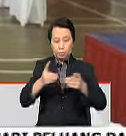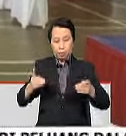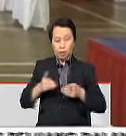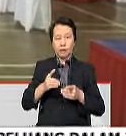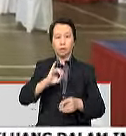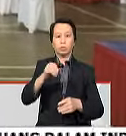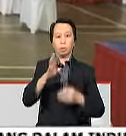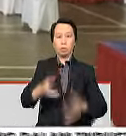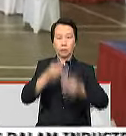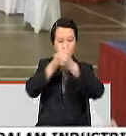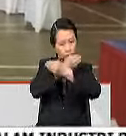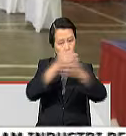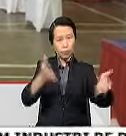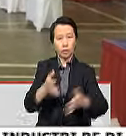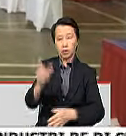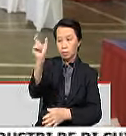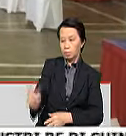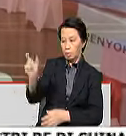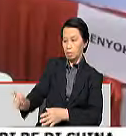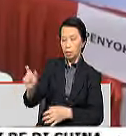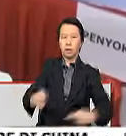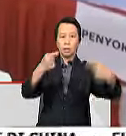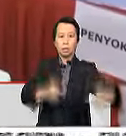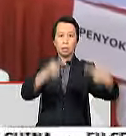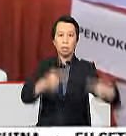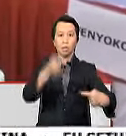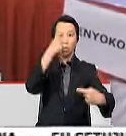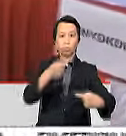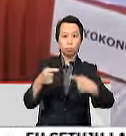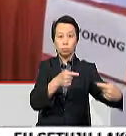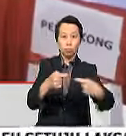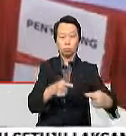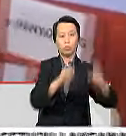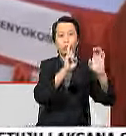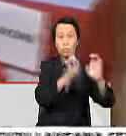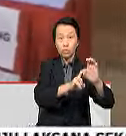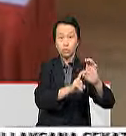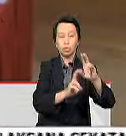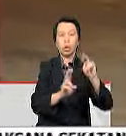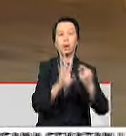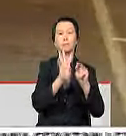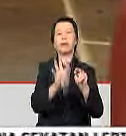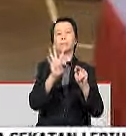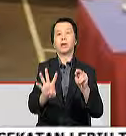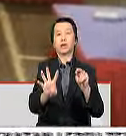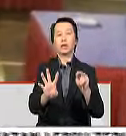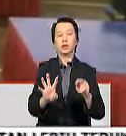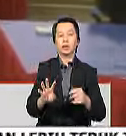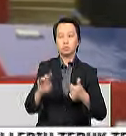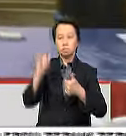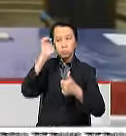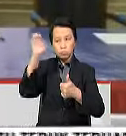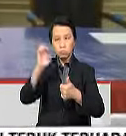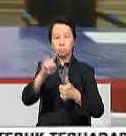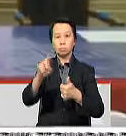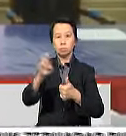mengumumkan senarai calon yang bertanding bagi merebut kerusi N44 di Dun Lakin ini. Antara calon tumpuan di sini adalah Encik Zulkifli bin